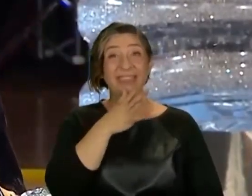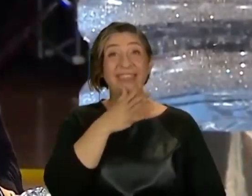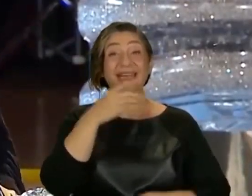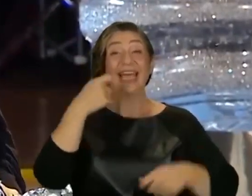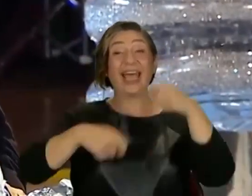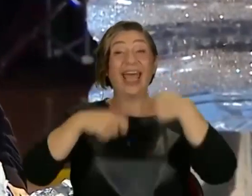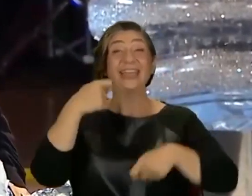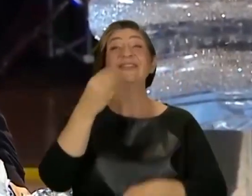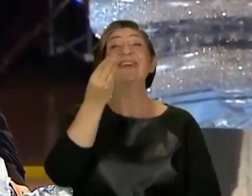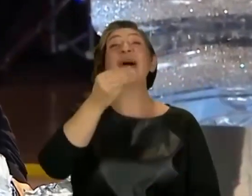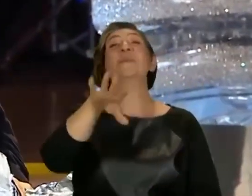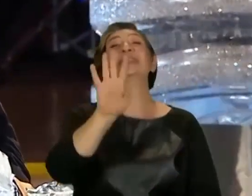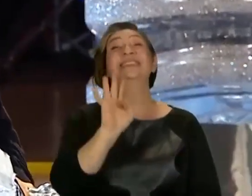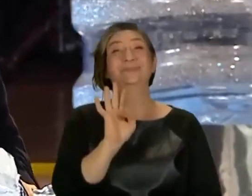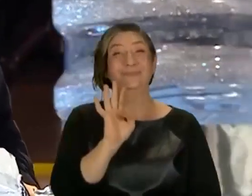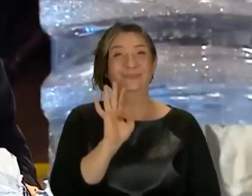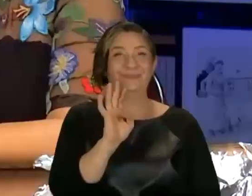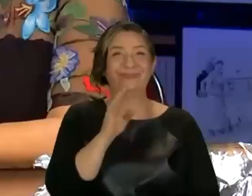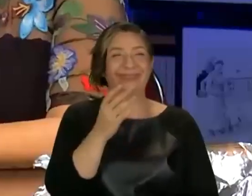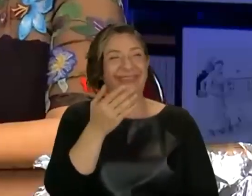Bilseydim garanti vermezdim.